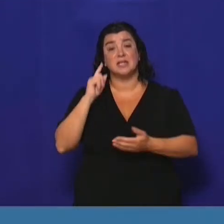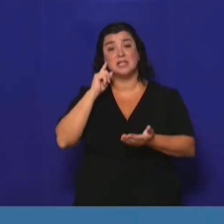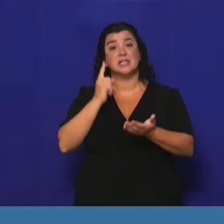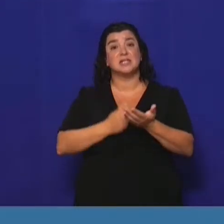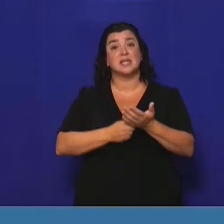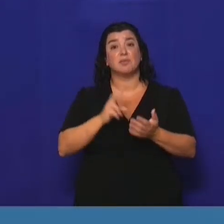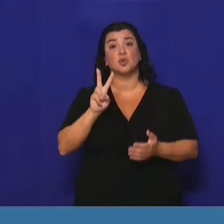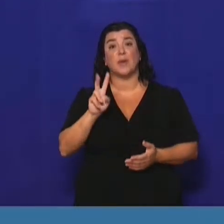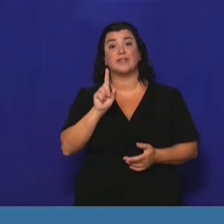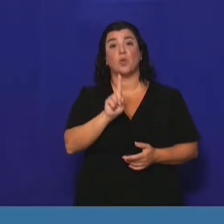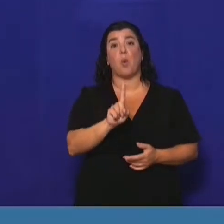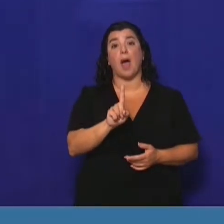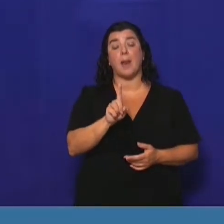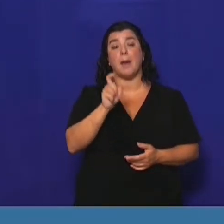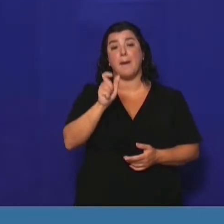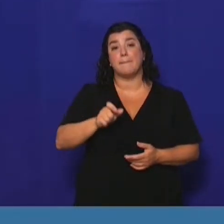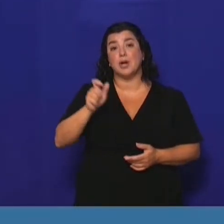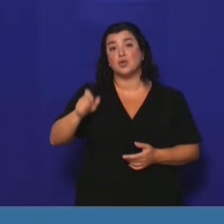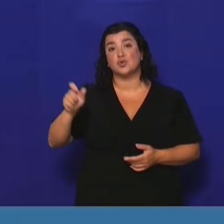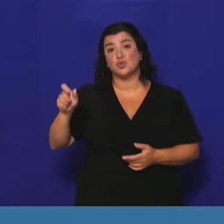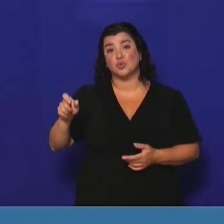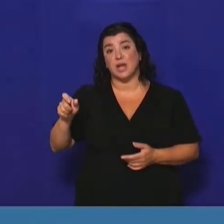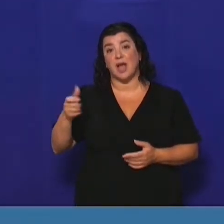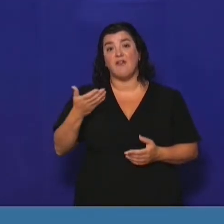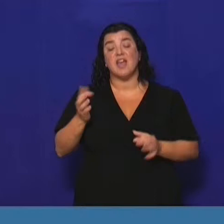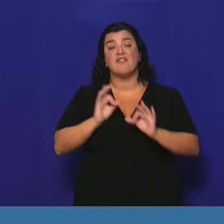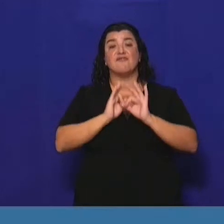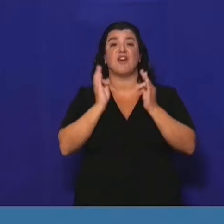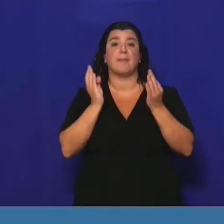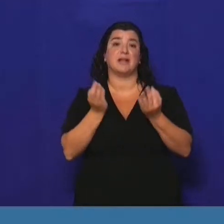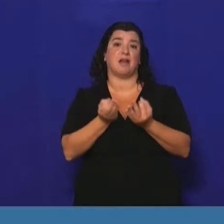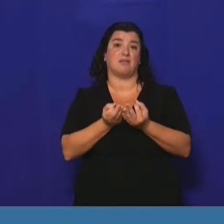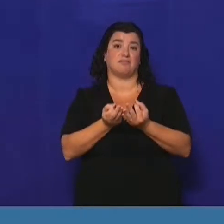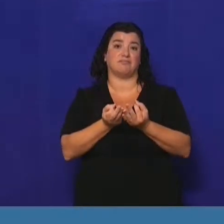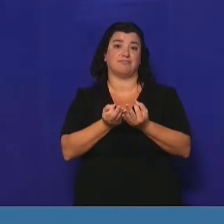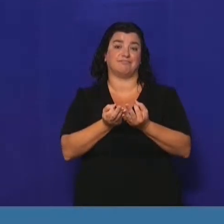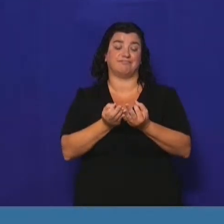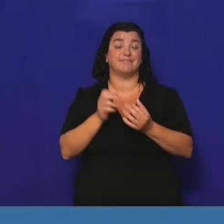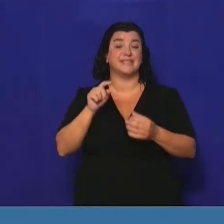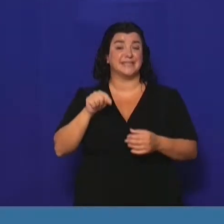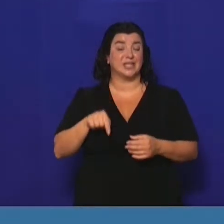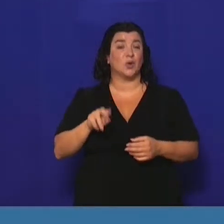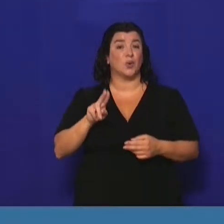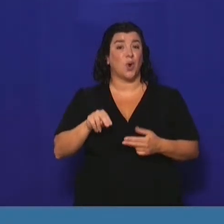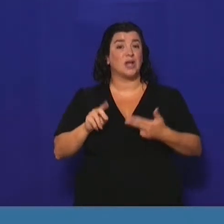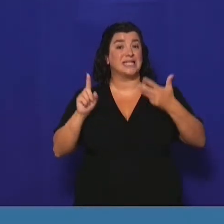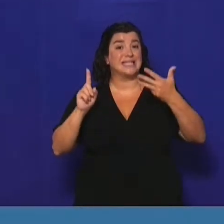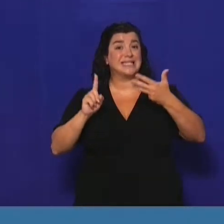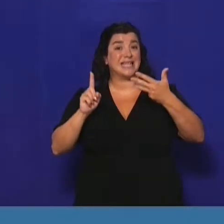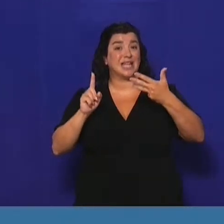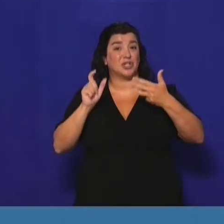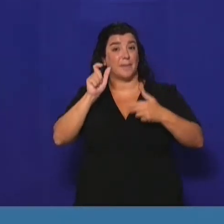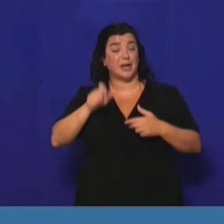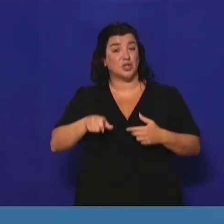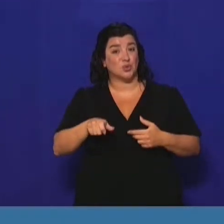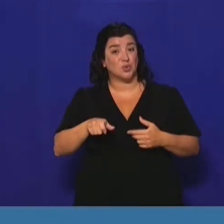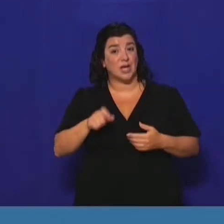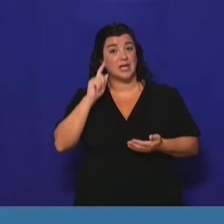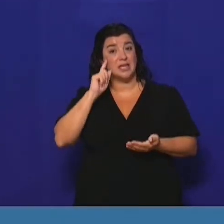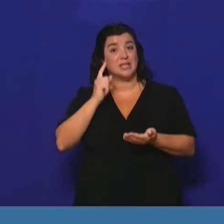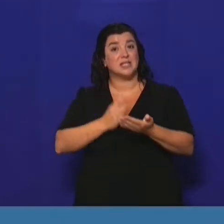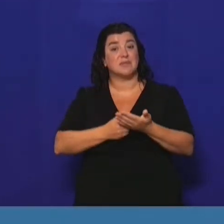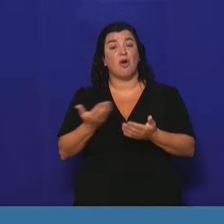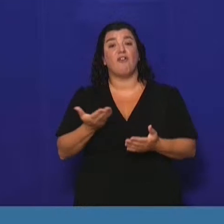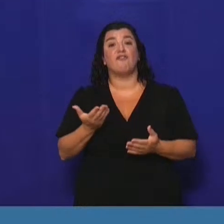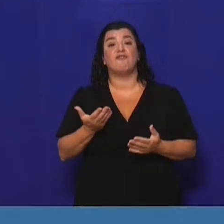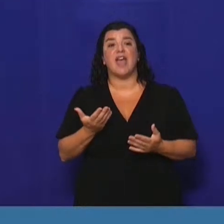kien illinkjat f'clusters li huma relatati ma' familja. U kellna wkoll 19 persuna li kienu linked ma' clusters ta'